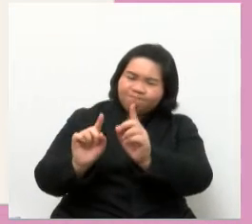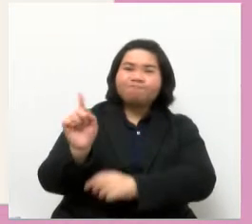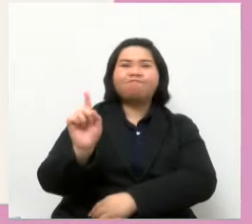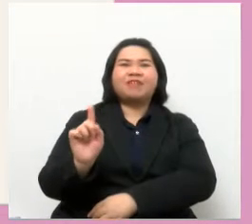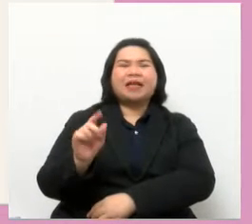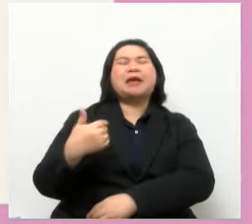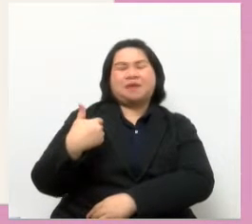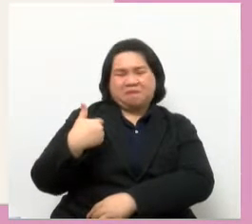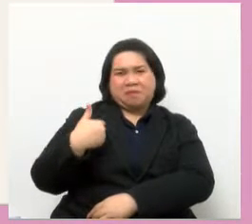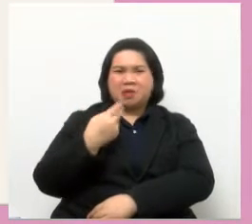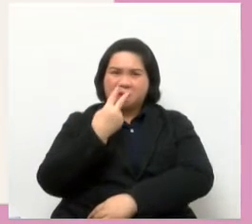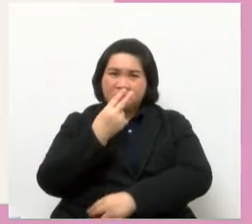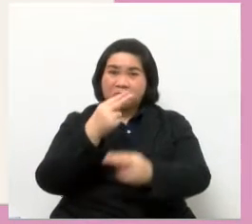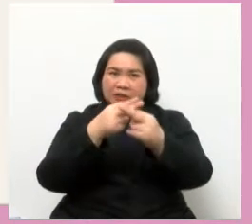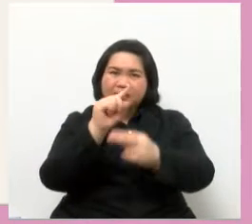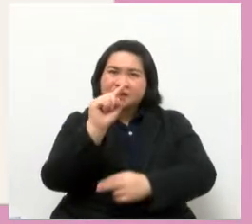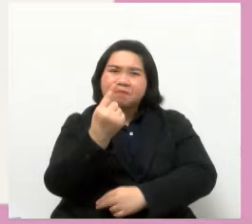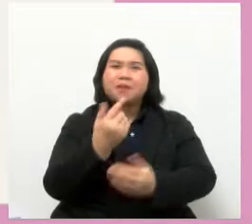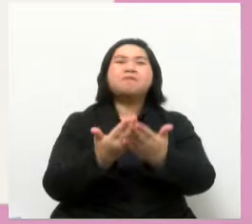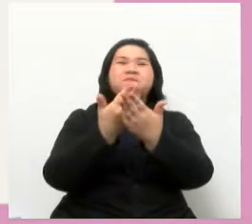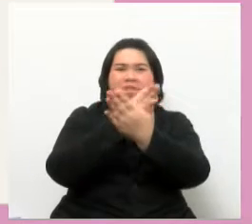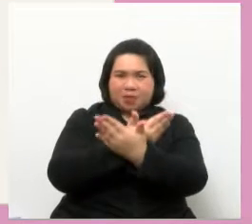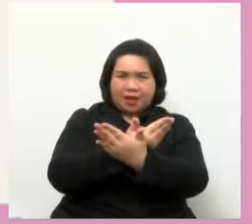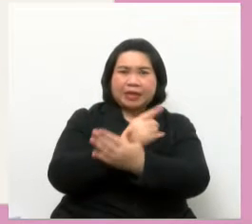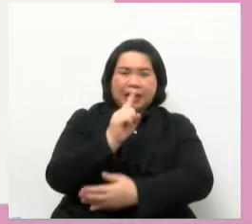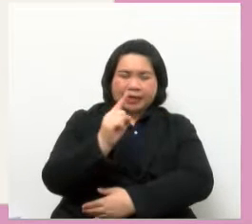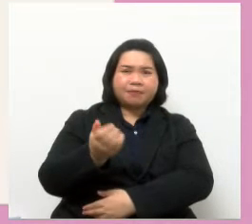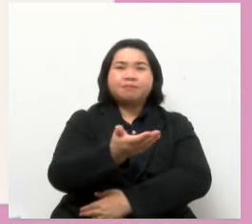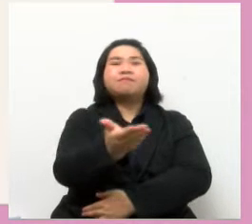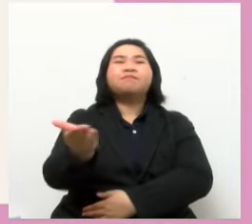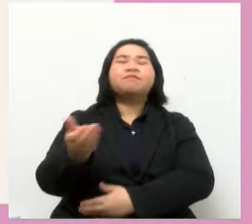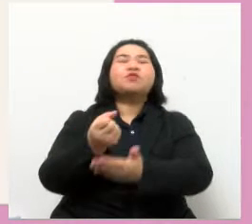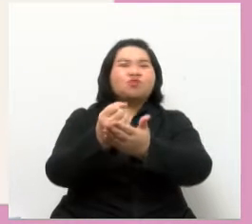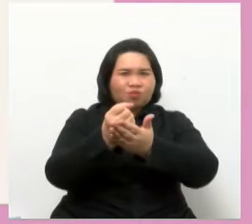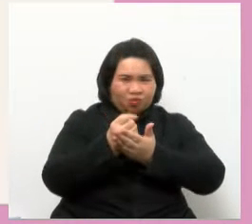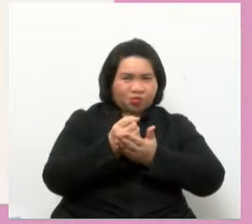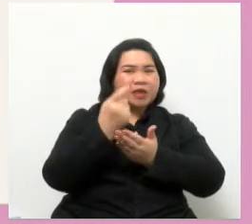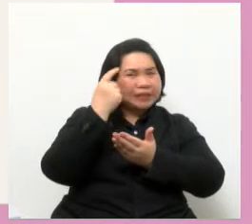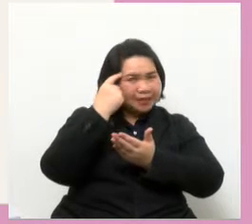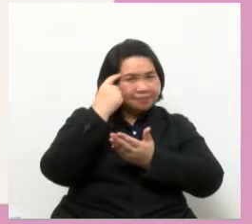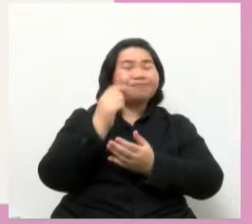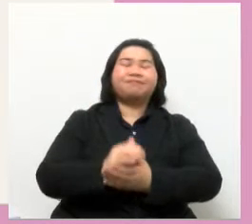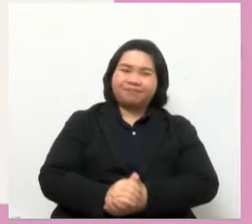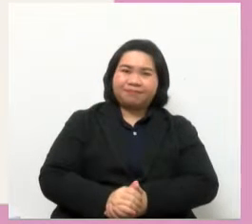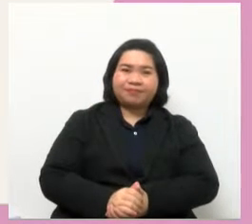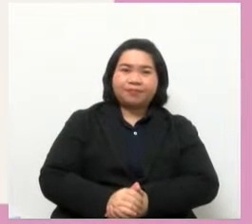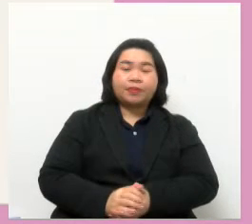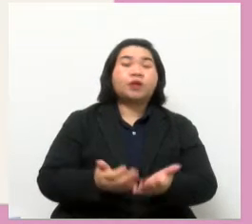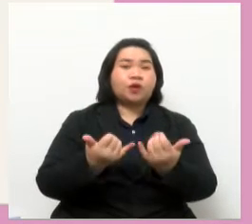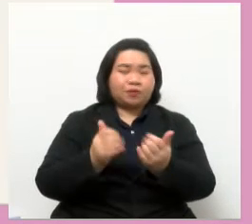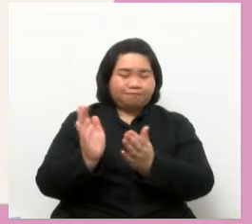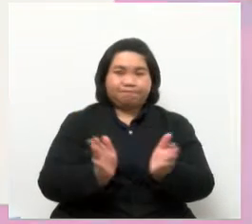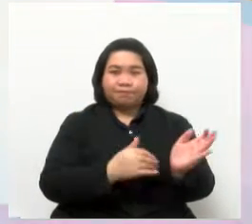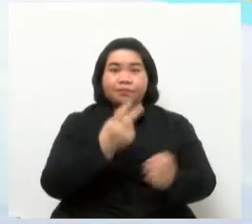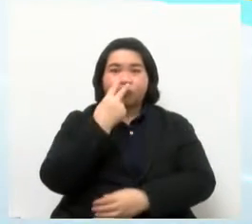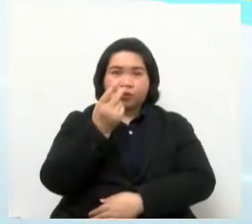คะสำหรับชื่อใหม่ของรายการเราจะเป็นชื่ออะไรนั้นคุณเท่านั้นเป็นผู้ตัดสินค่ะท่านผู้ชมทุกท่านคะเราไปกันต่อนะ